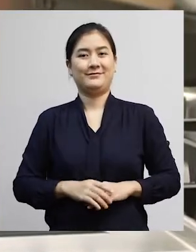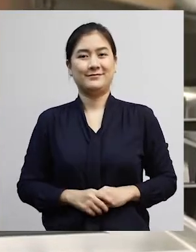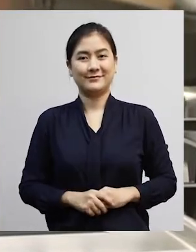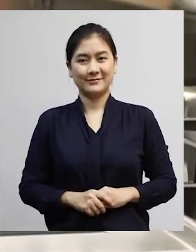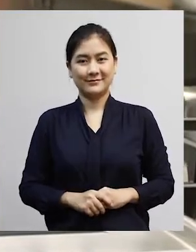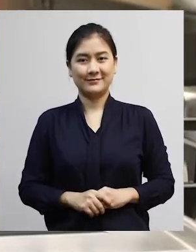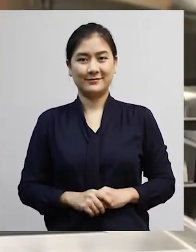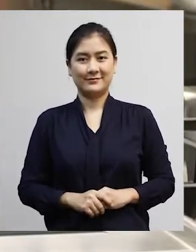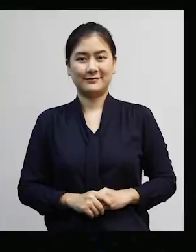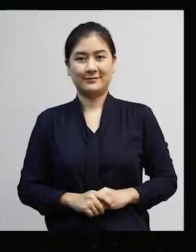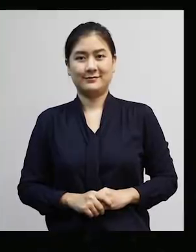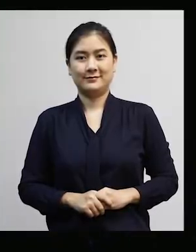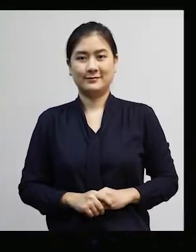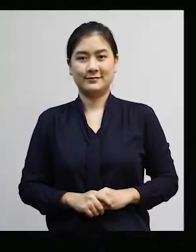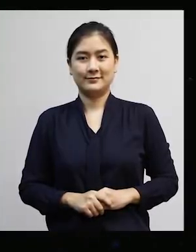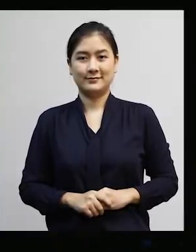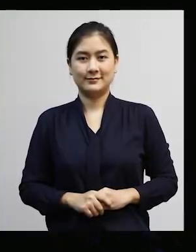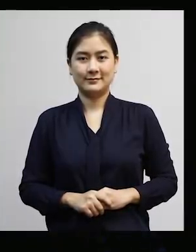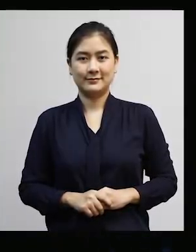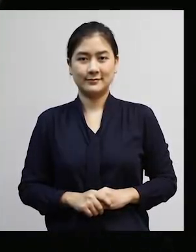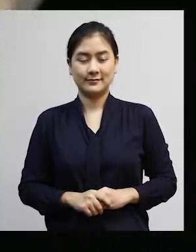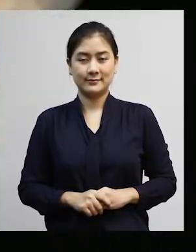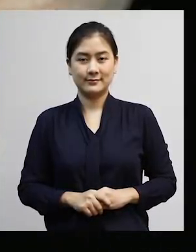หั่นให้เข้ากันค่ะ